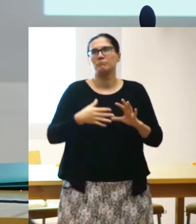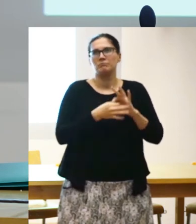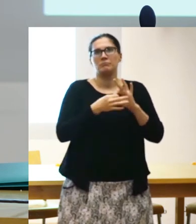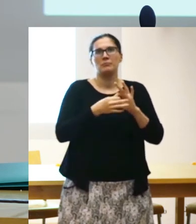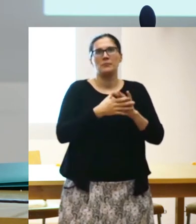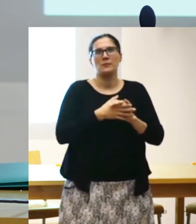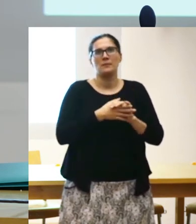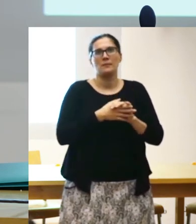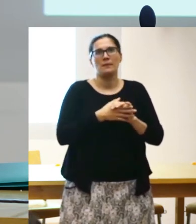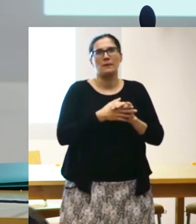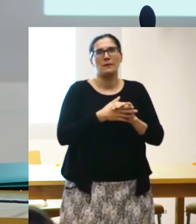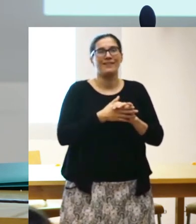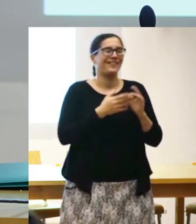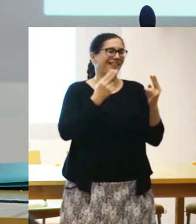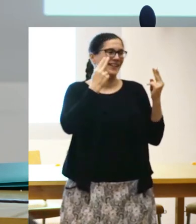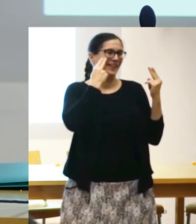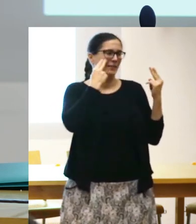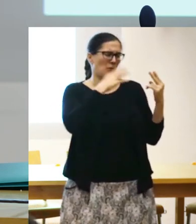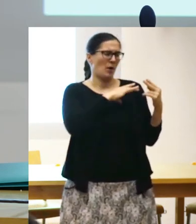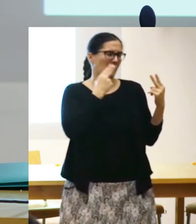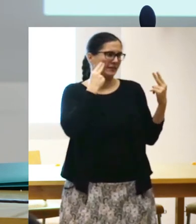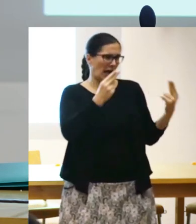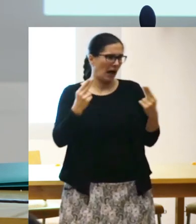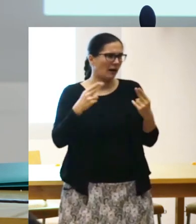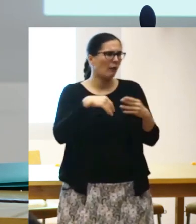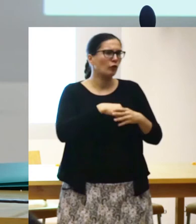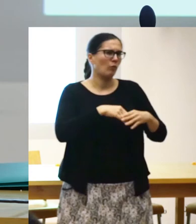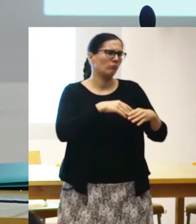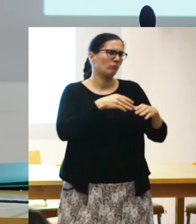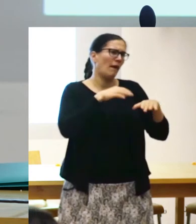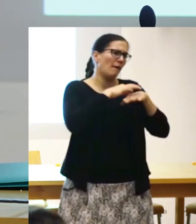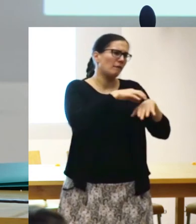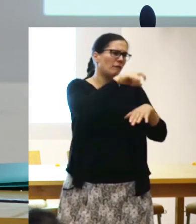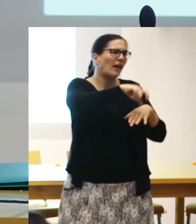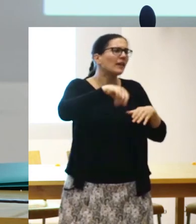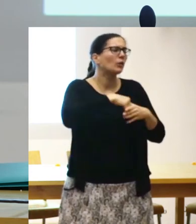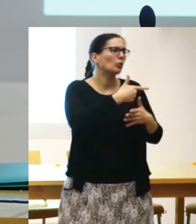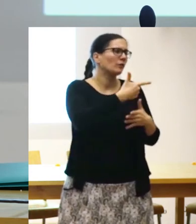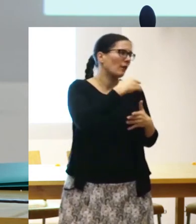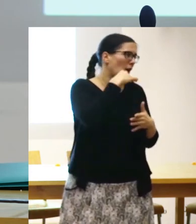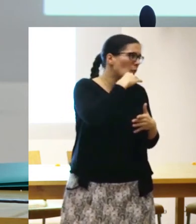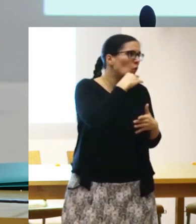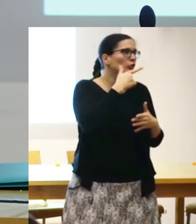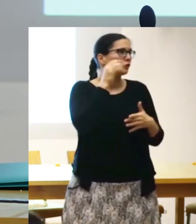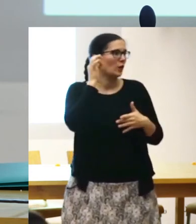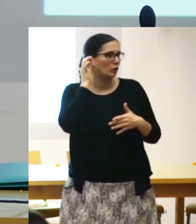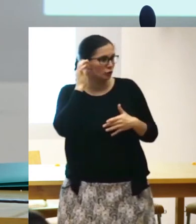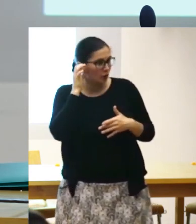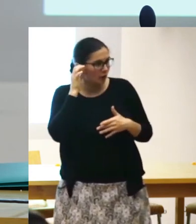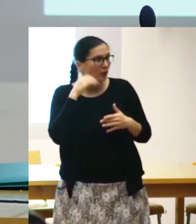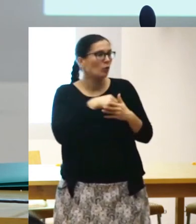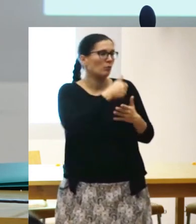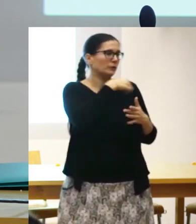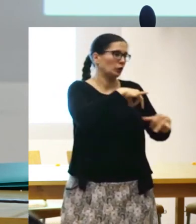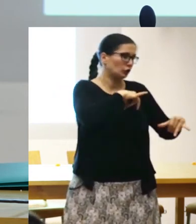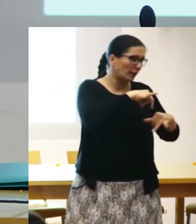tom nejužším vedení tak dva muže, dvě ženy, jeden ředitel, 3 náměstci,